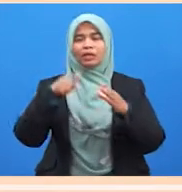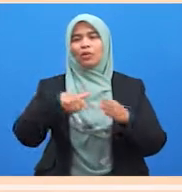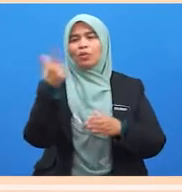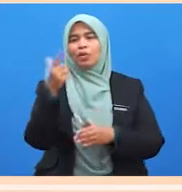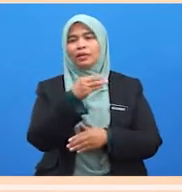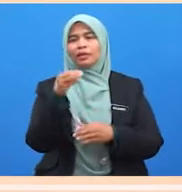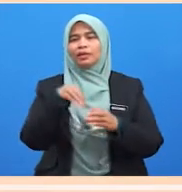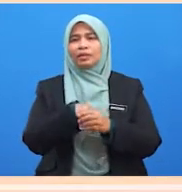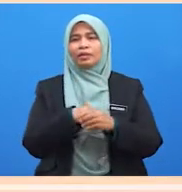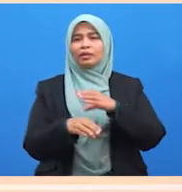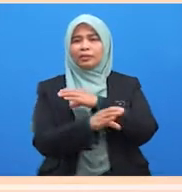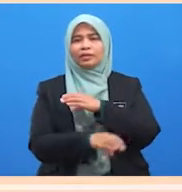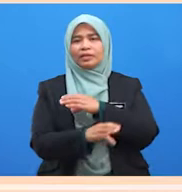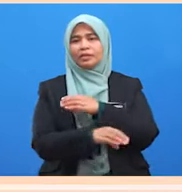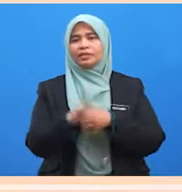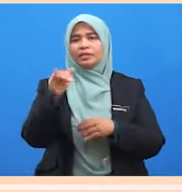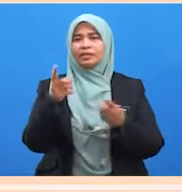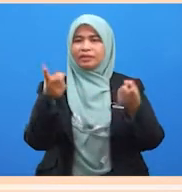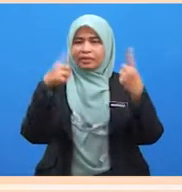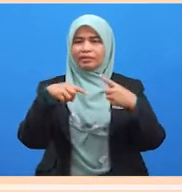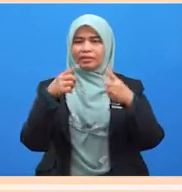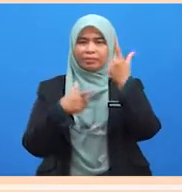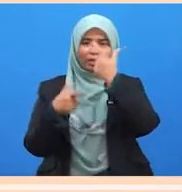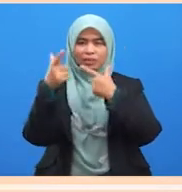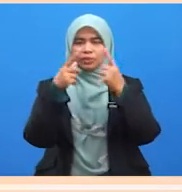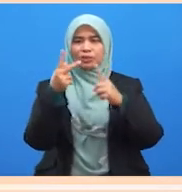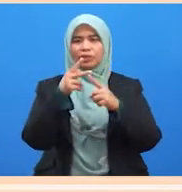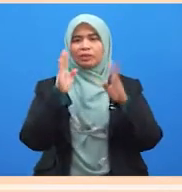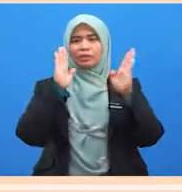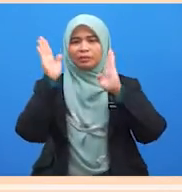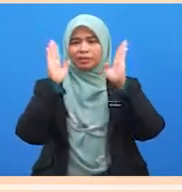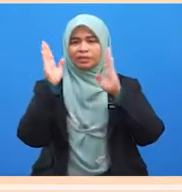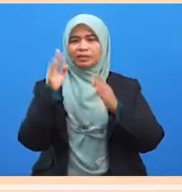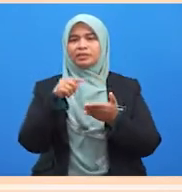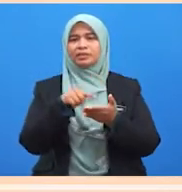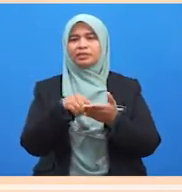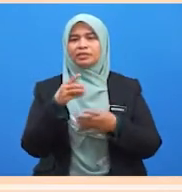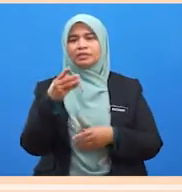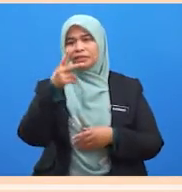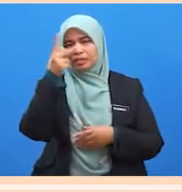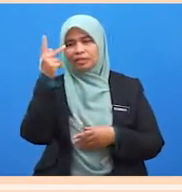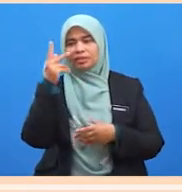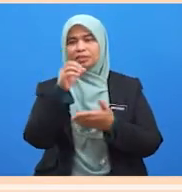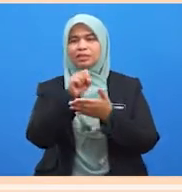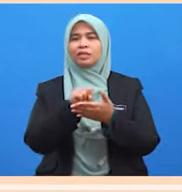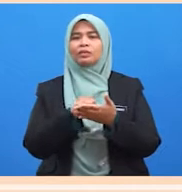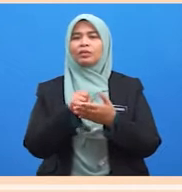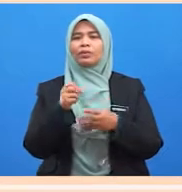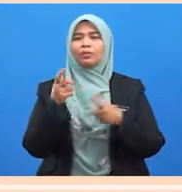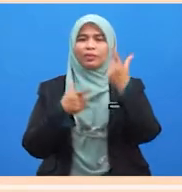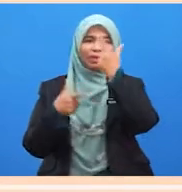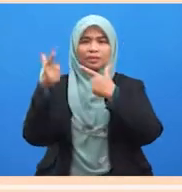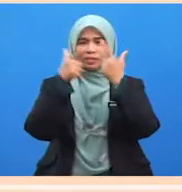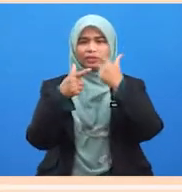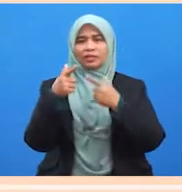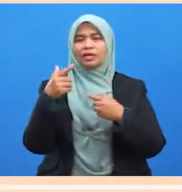pelancong luar dan dalam negara yang datang melancong ke Malaysia. Hal ini demikian kerana sektor